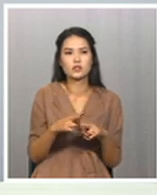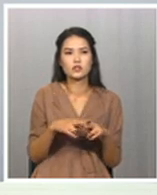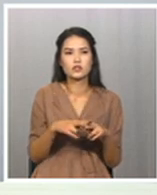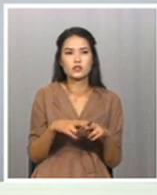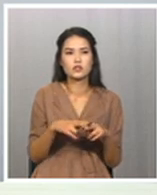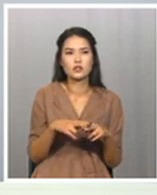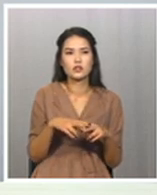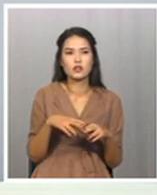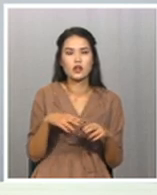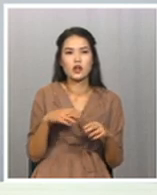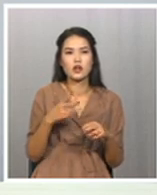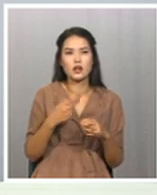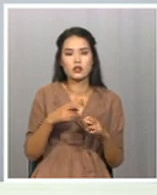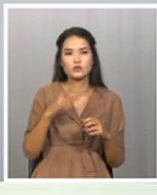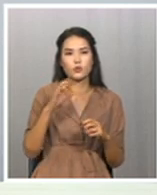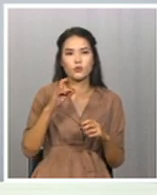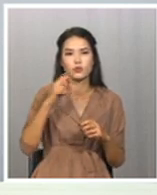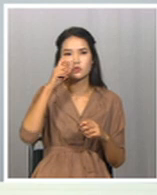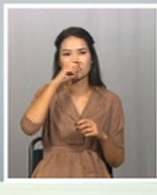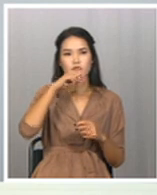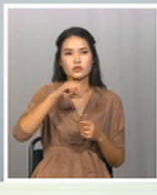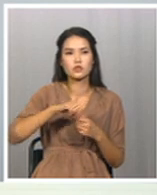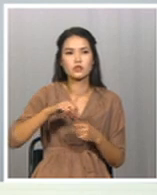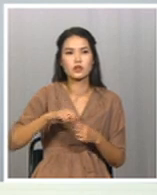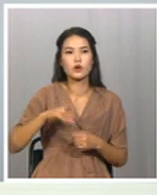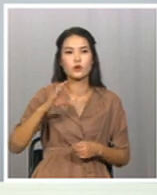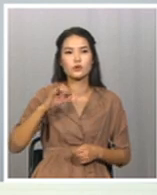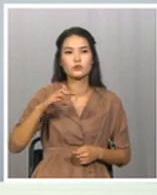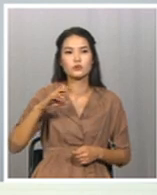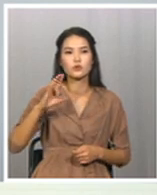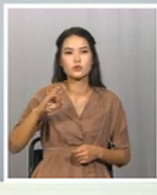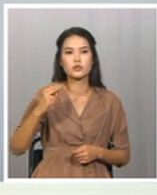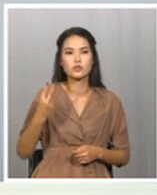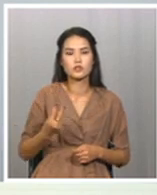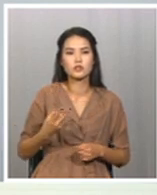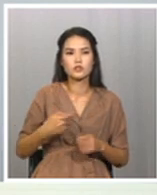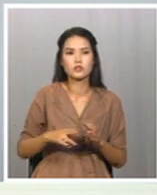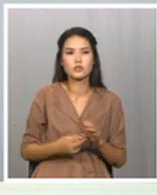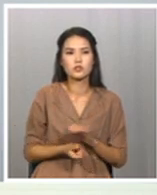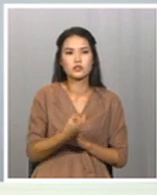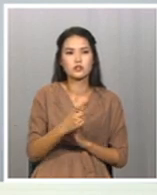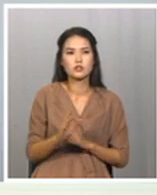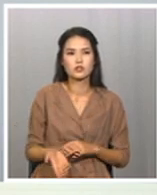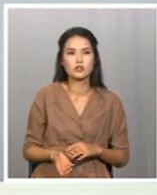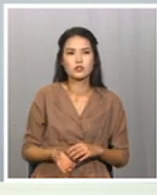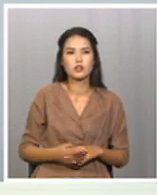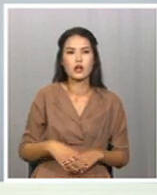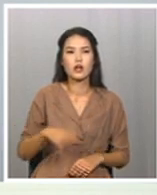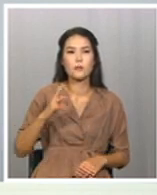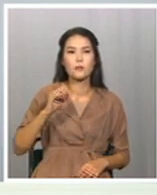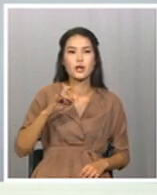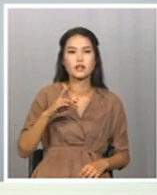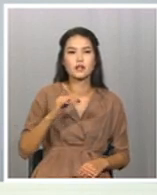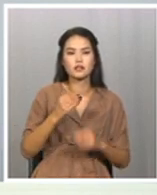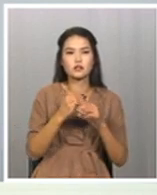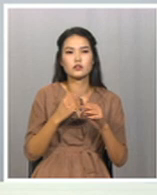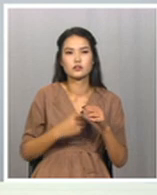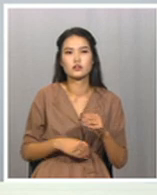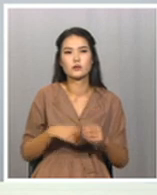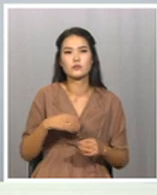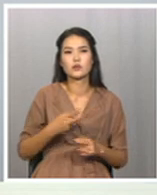сұйылтылған күкірт қышқылының құрамынан сутекті ығыстырып шығарды. Ал белсенділігі төмен